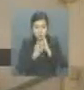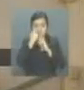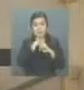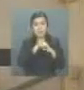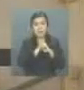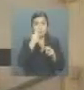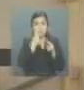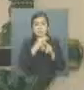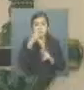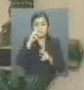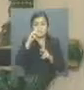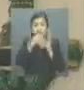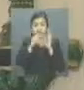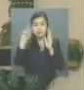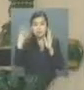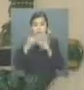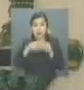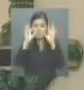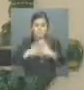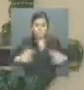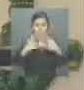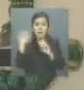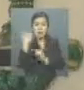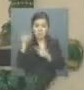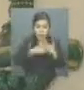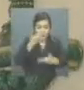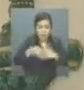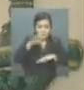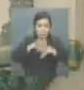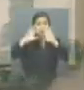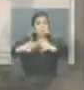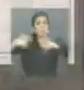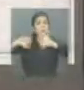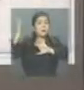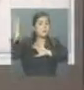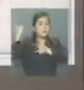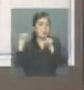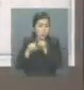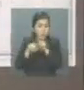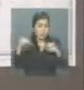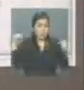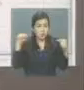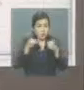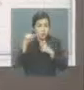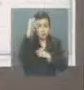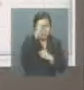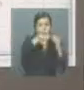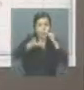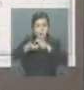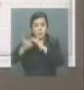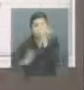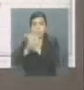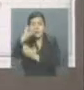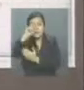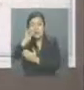ที่มีบทบาทสำคัญทั้งในเรื่องการค้าและรับราชการสะท้อนความสัมพันธ์สยามอินเดียถ่ายทอดในการเสว